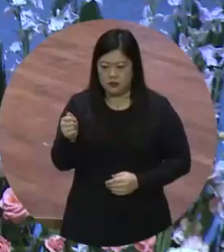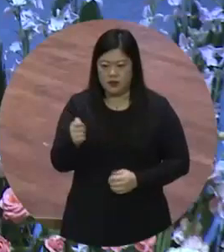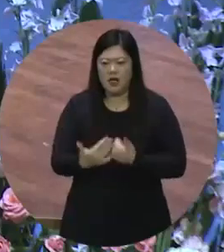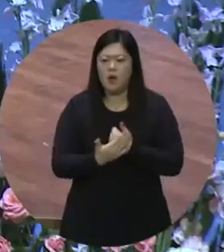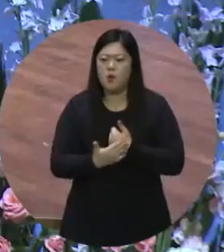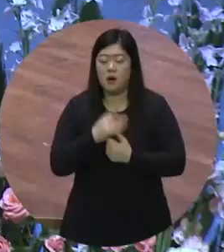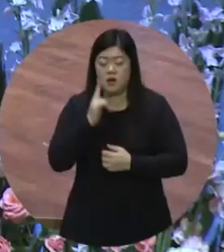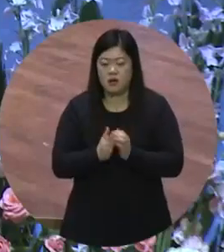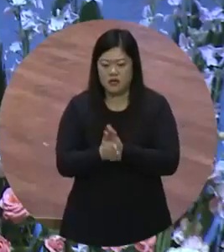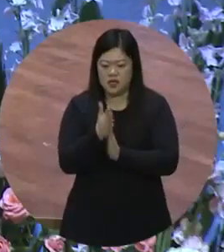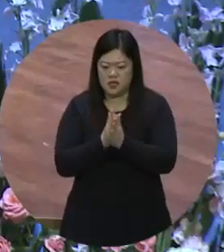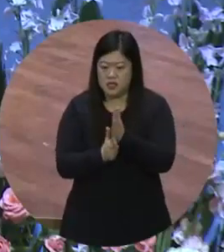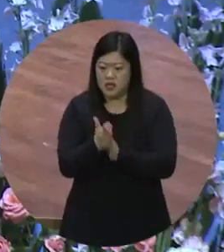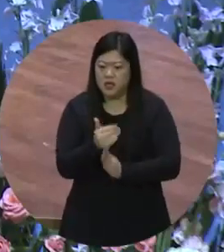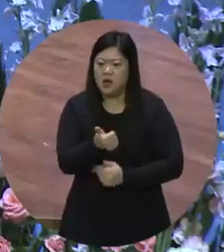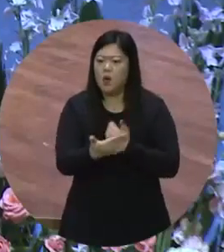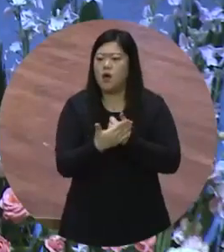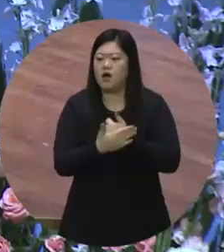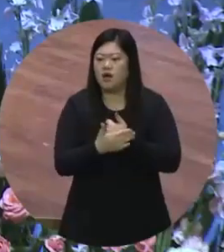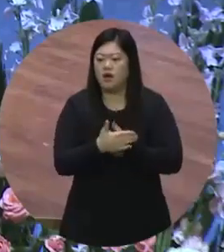도와달라고. 불안하니까.